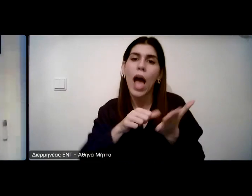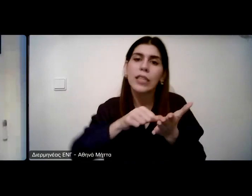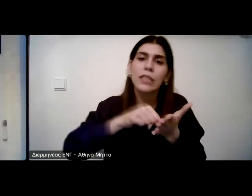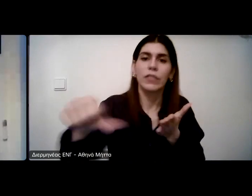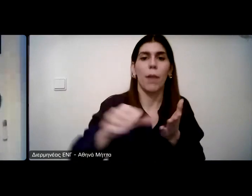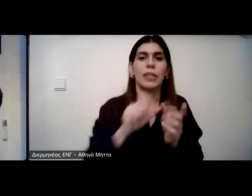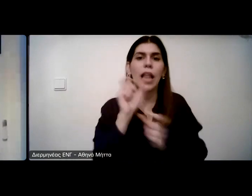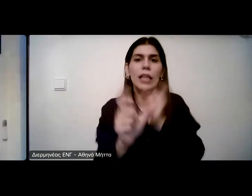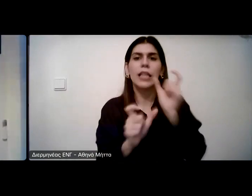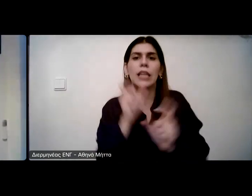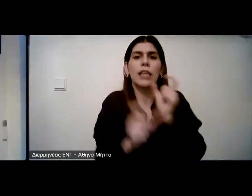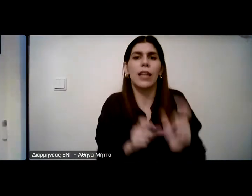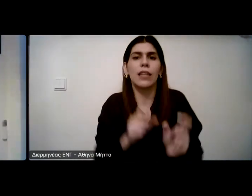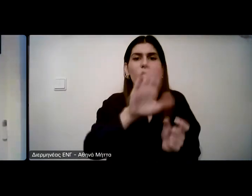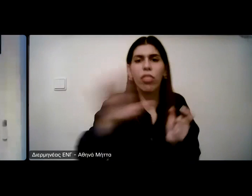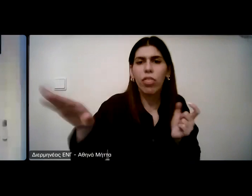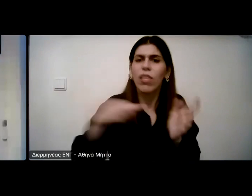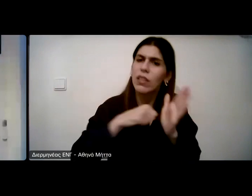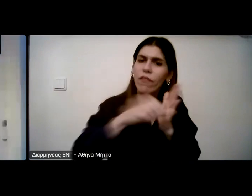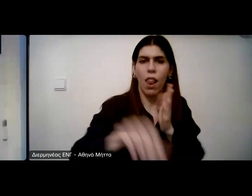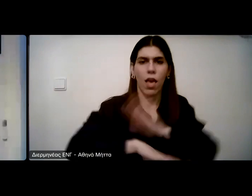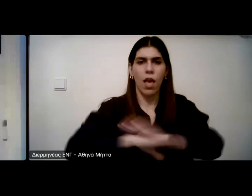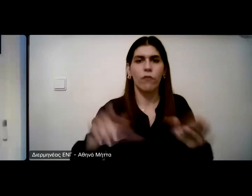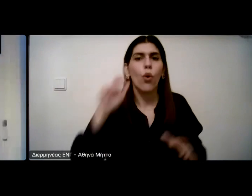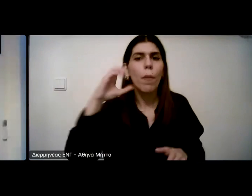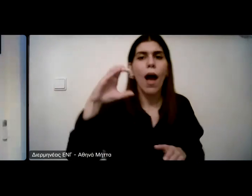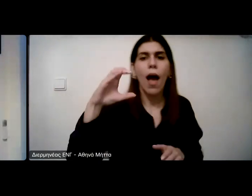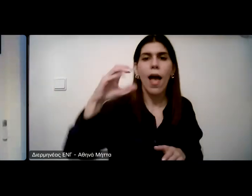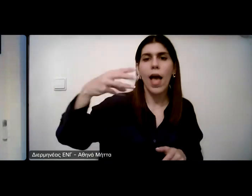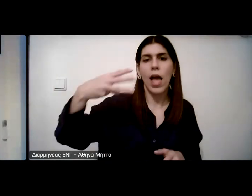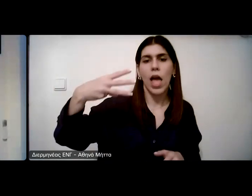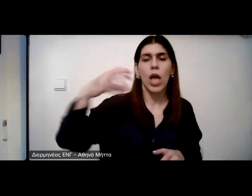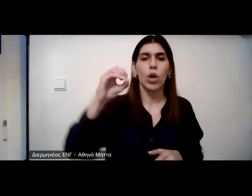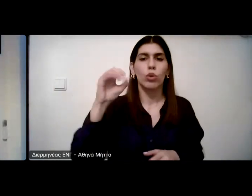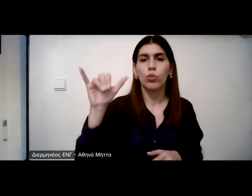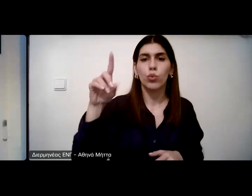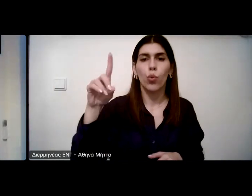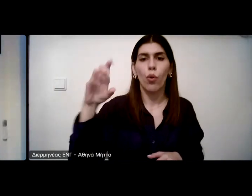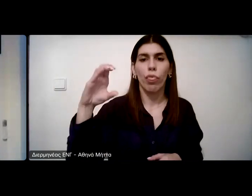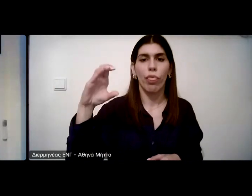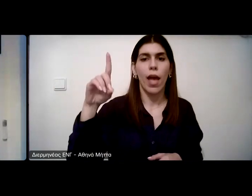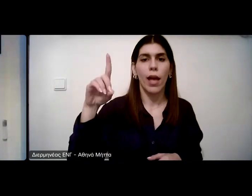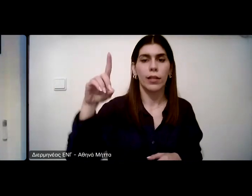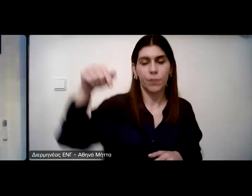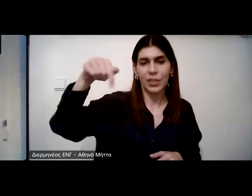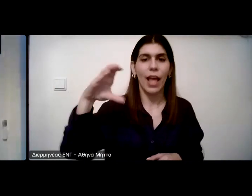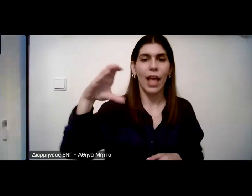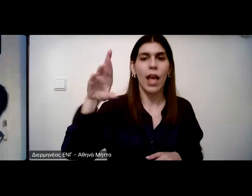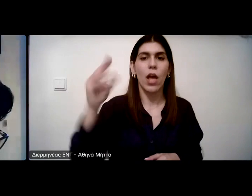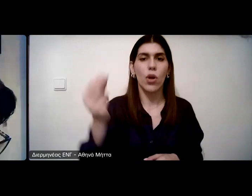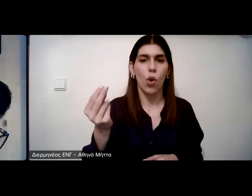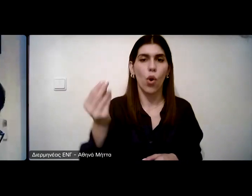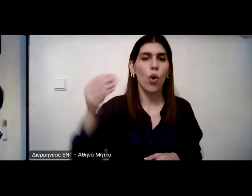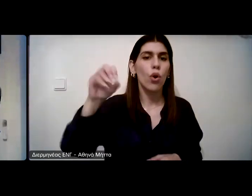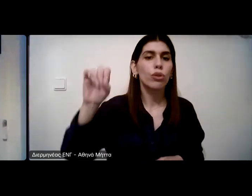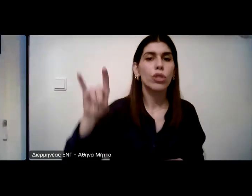δύο. Σε ό,τι αφορά την εξουδετέρωση, αυτή συνεπάγεται ουδετεροποίηση του φύλου, καθώς